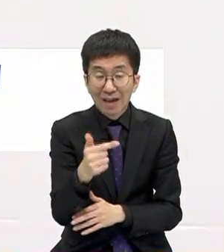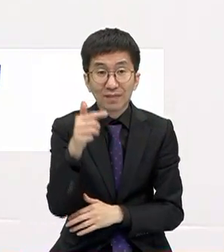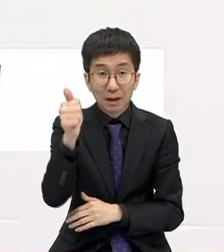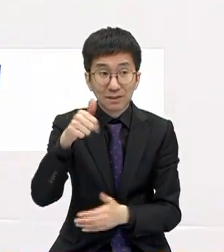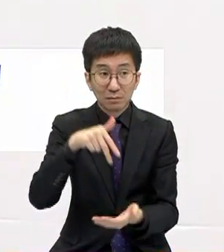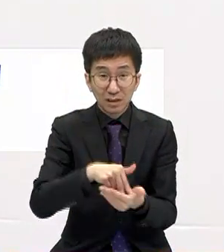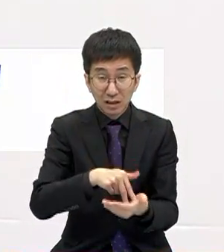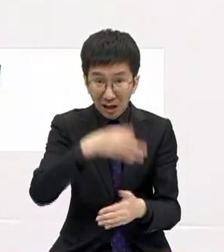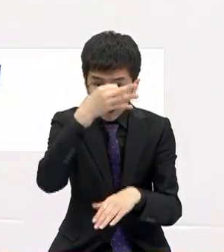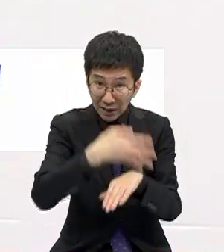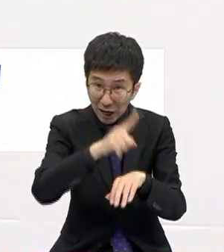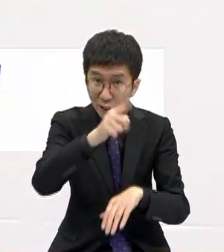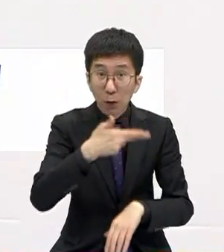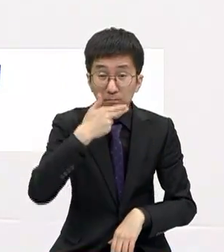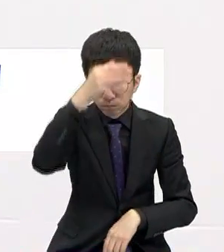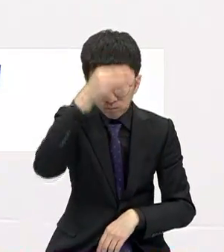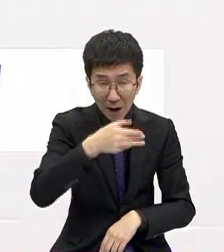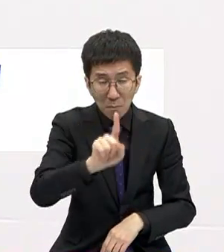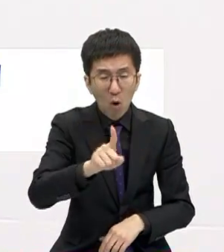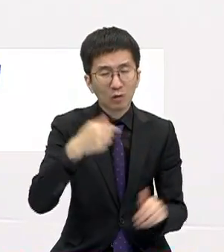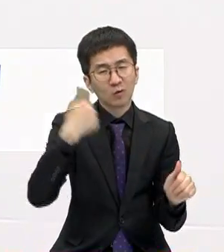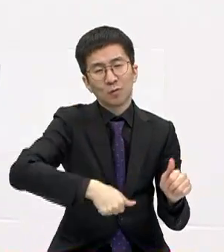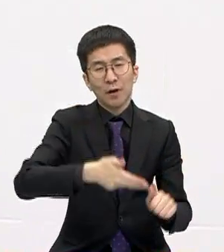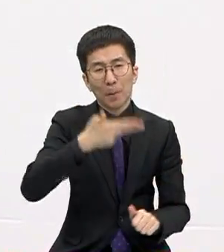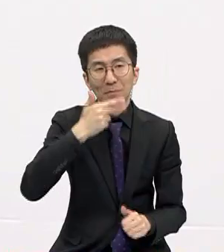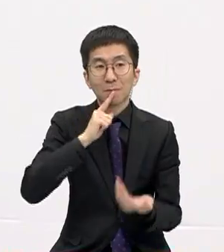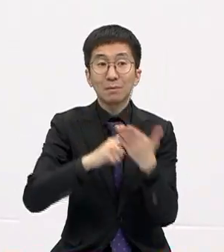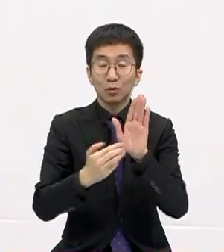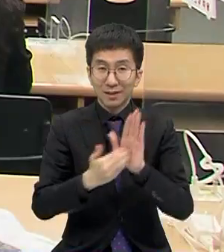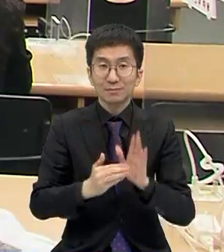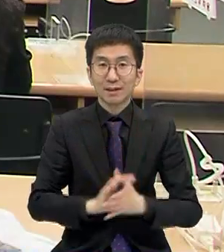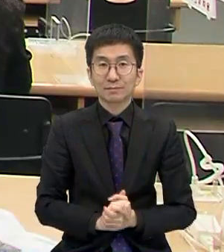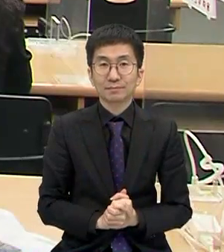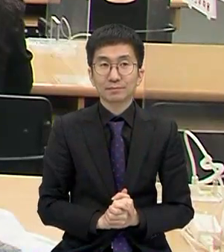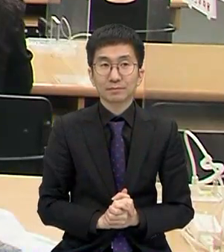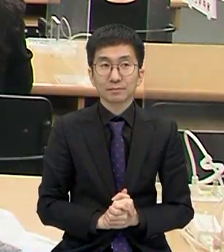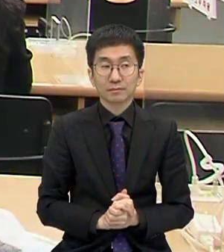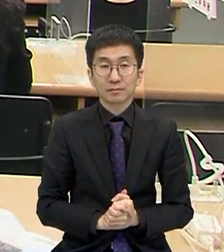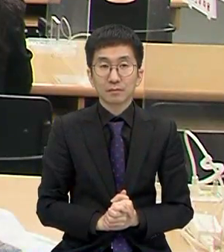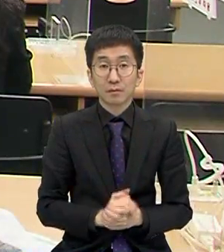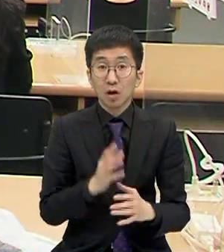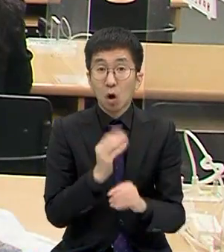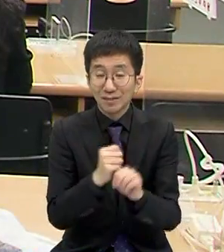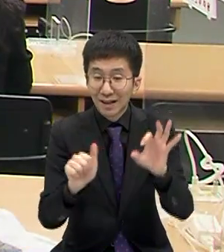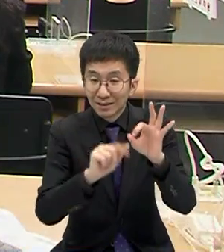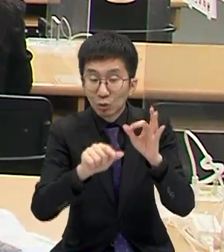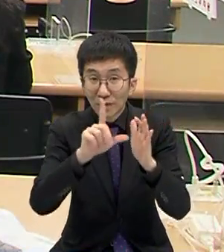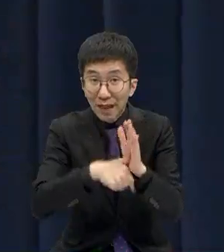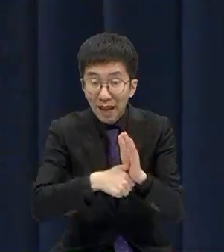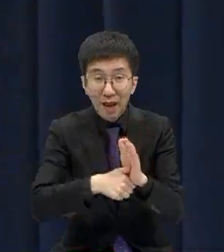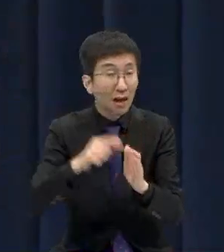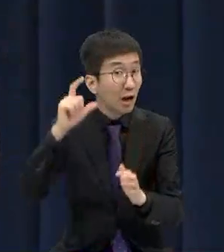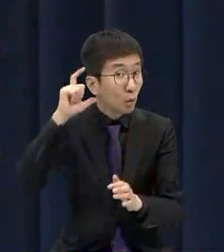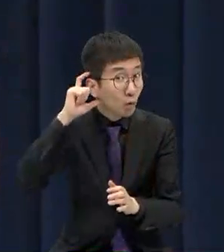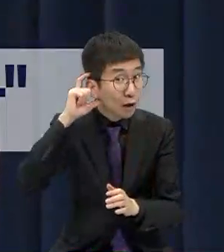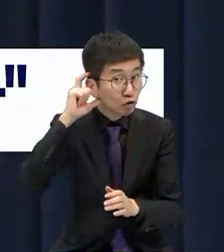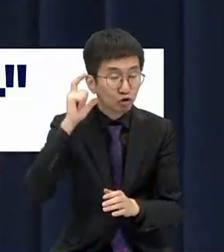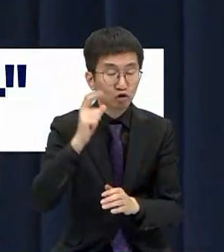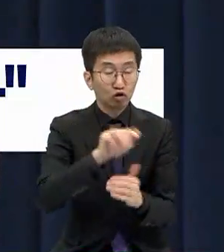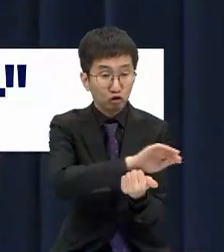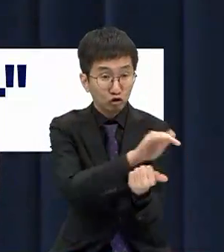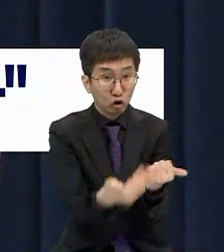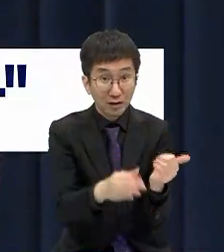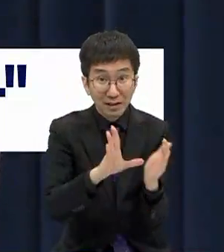사과가 없어 유감스럽다며 조문하지 않겠다고 밝혔습니다. 지난달 노태우 씨 빈소에 유영민 비서실장을 통해